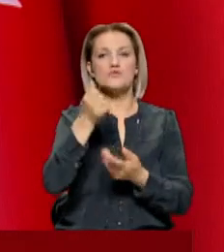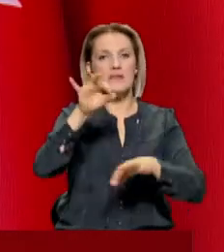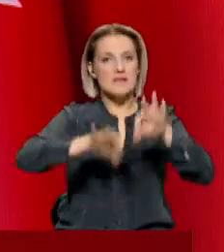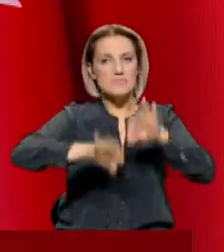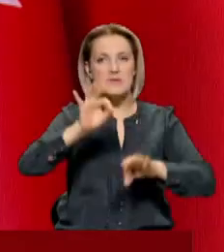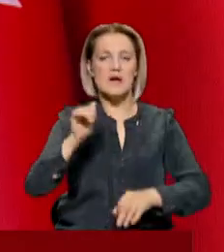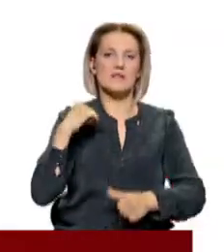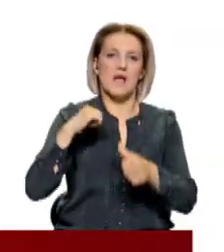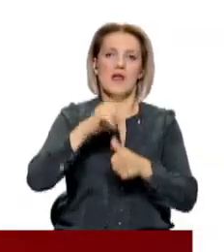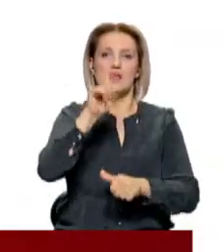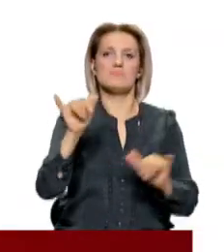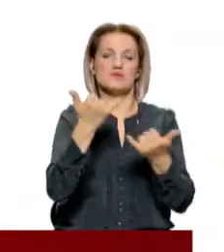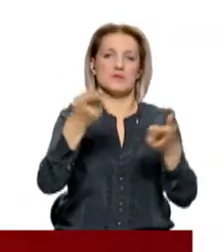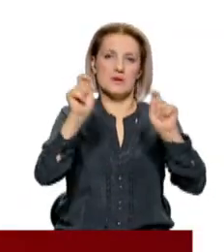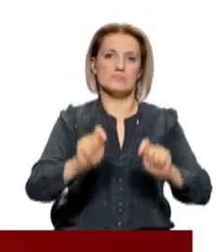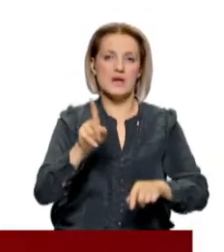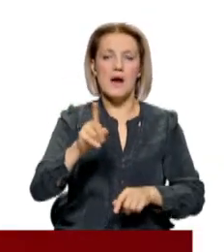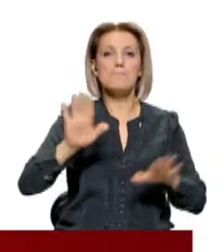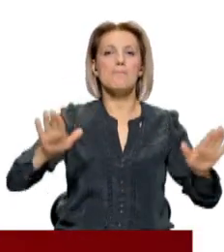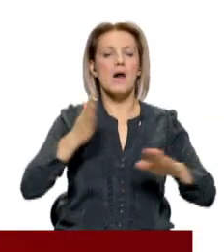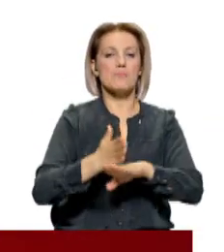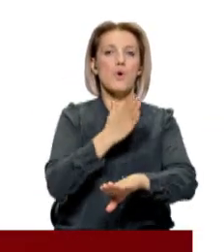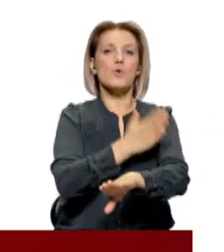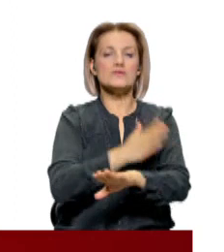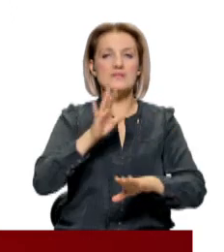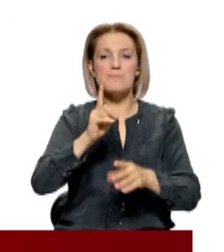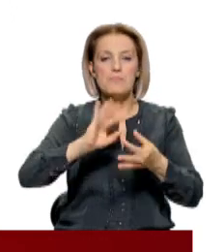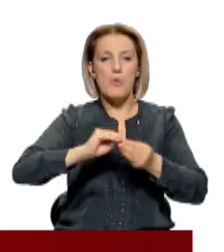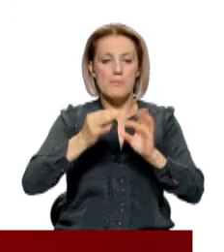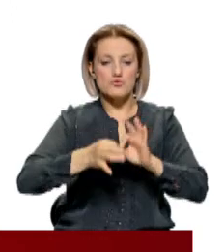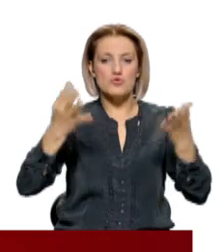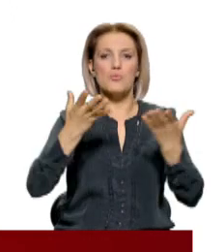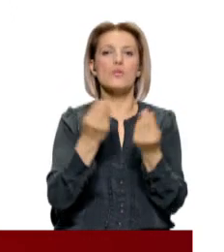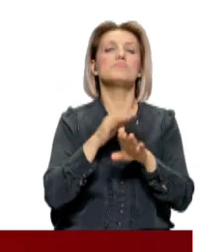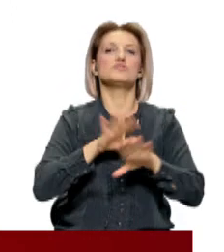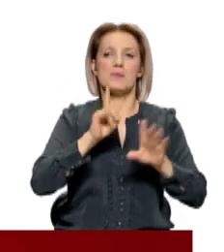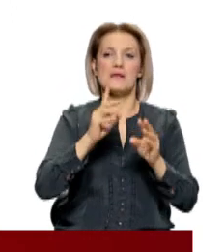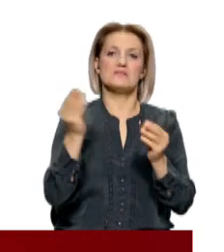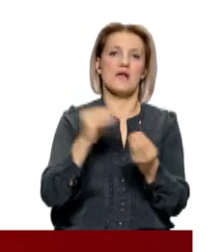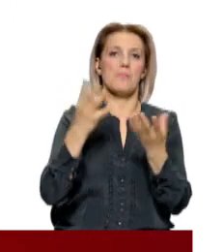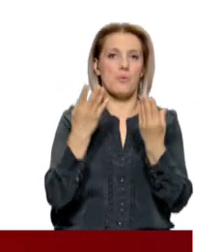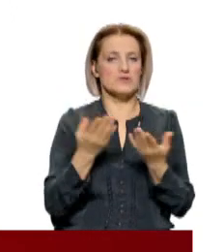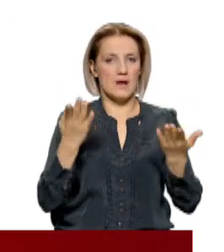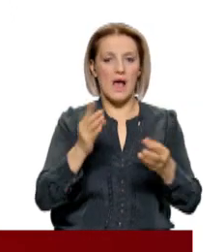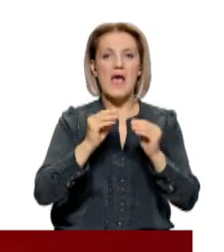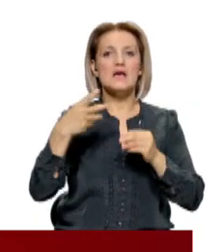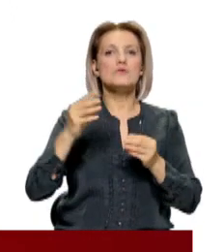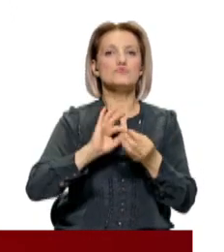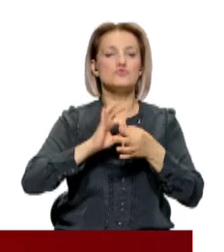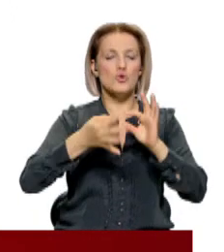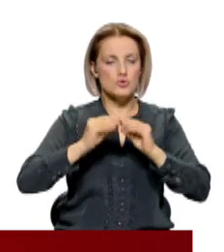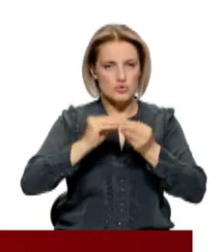yeniden gerçekleştireceğiz bayram öncesi paniği ile hiçbir derdi çözüm olamayacak bir zaman çıkmadı çözüm enflasyonu